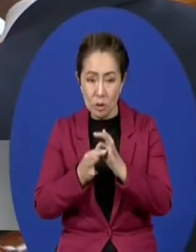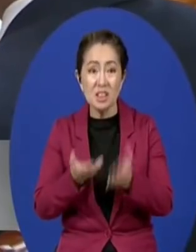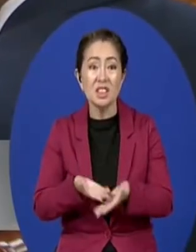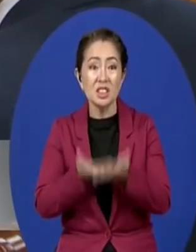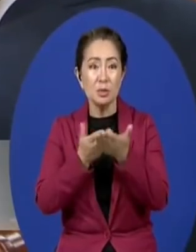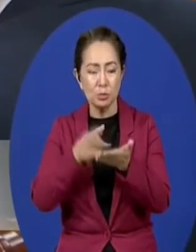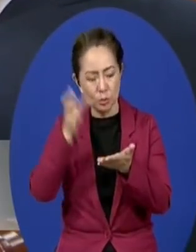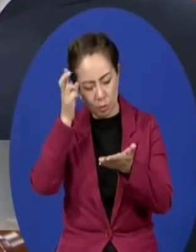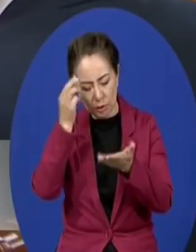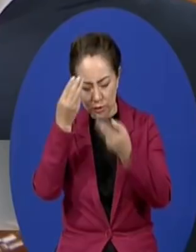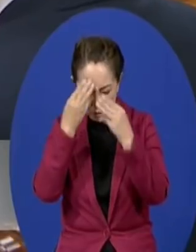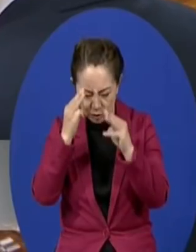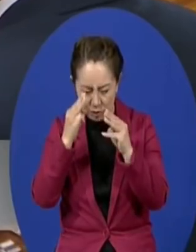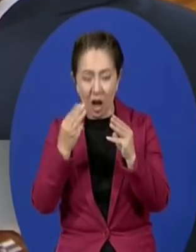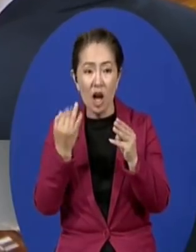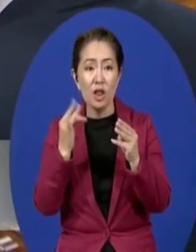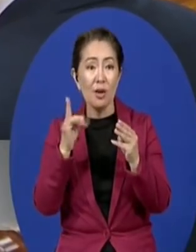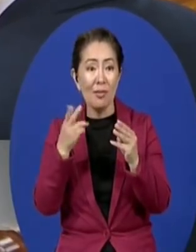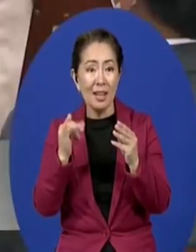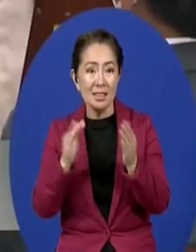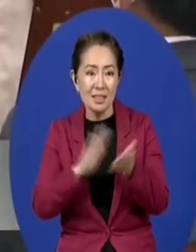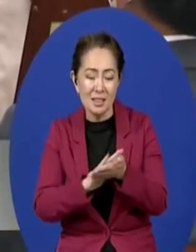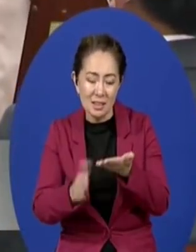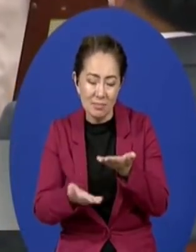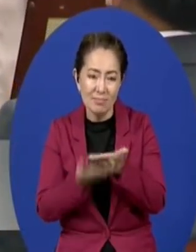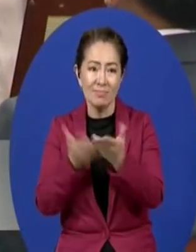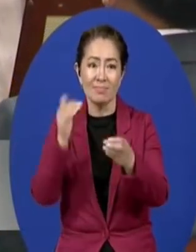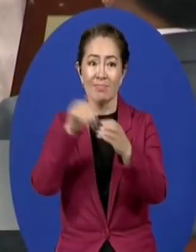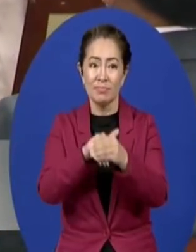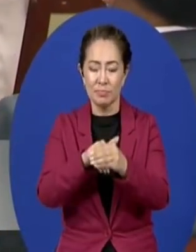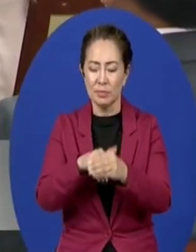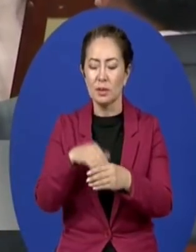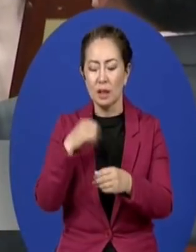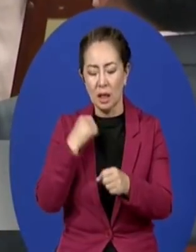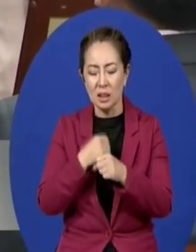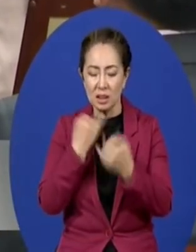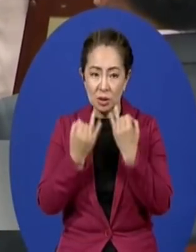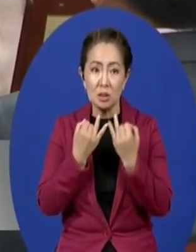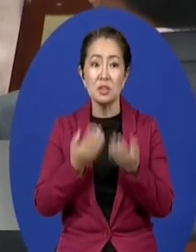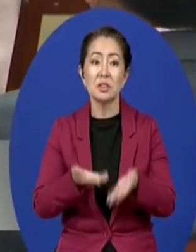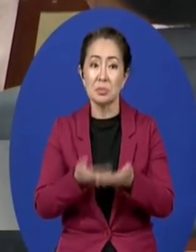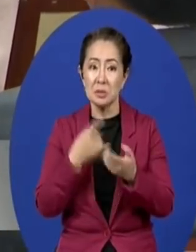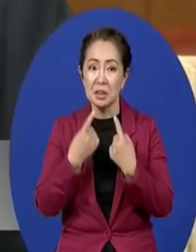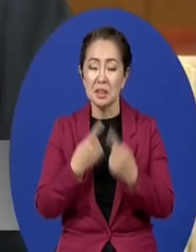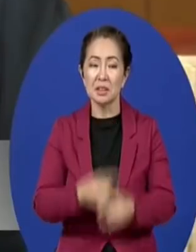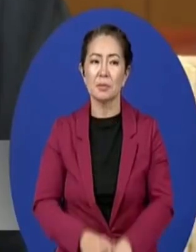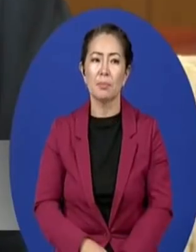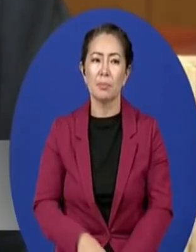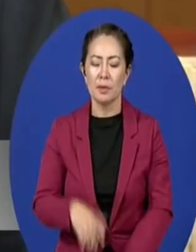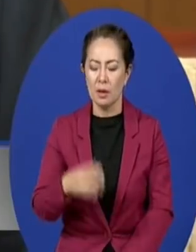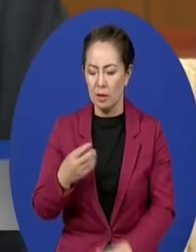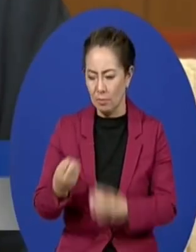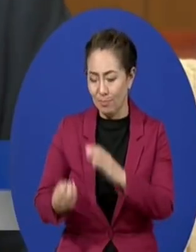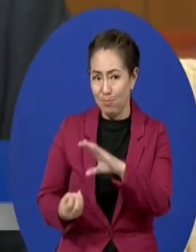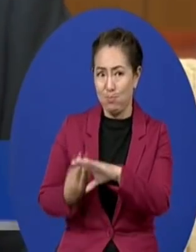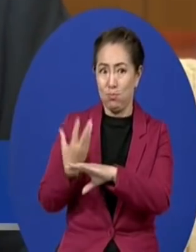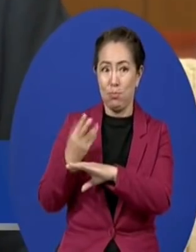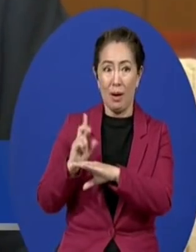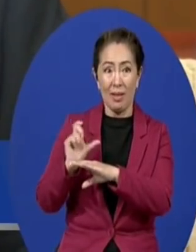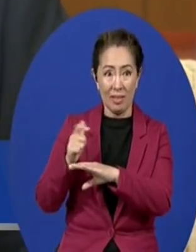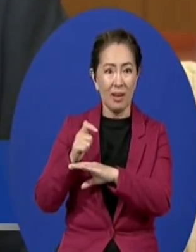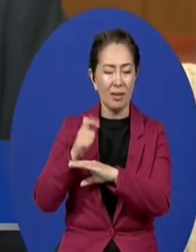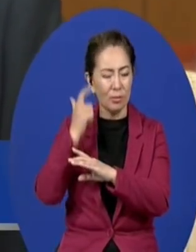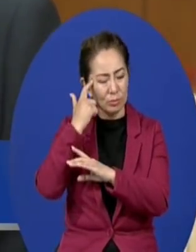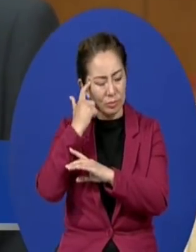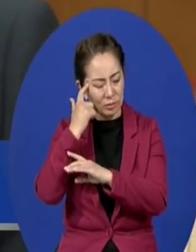ухаан, инновацийн хөгжлийг шин түвшинд гаргахад онцгой анхаарал хандуулж дэмжлэг үзүүлэхээ энэ үеэр хэлсэн юм а. Ундардаг баялагтай эзэн баг хөстөө